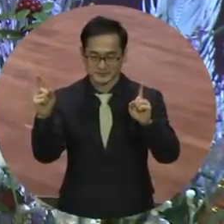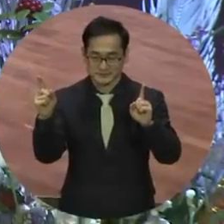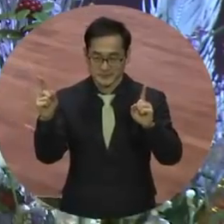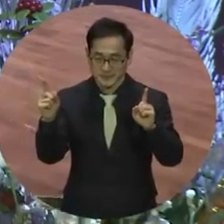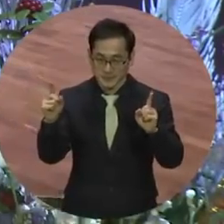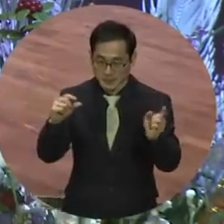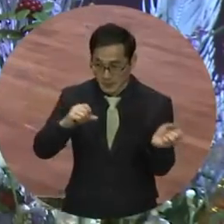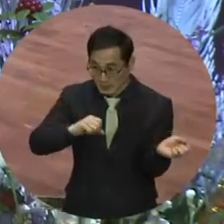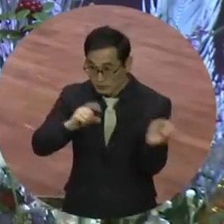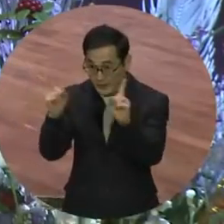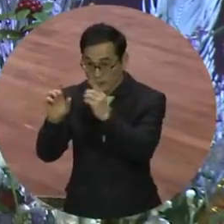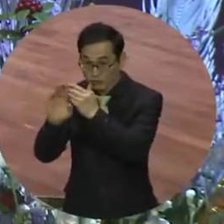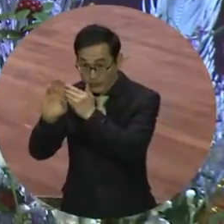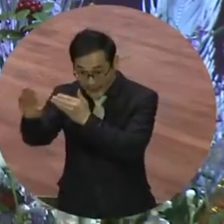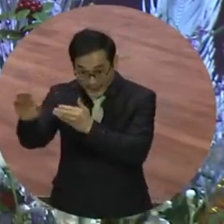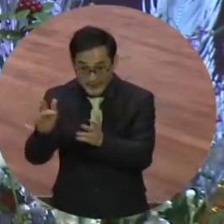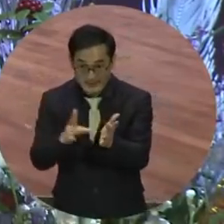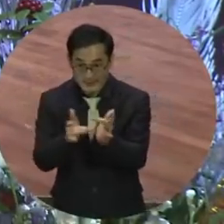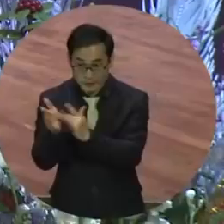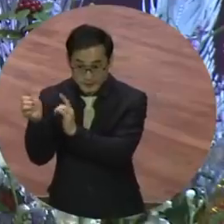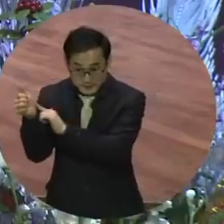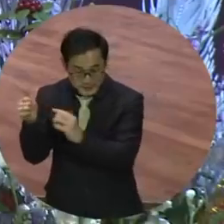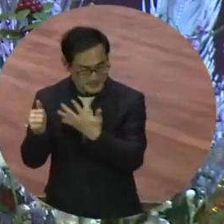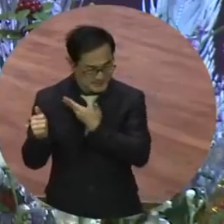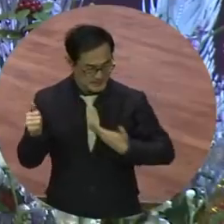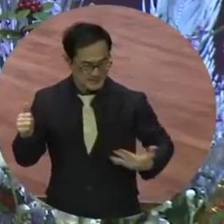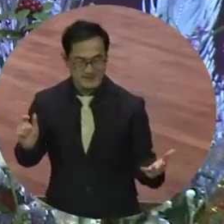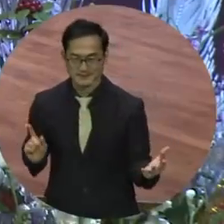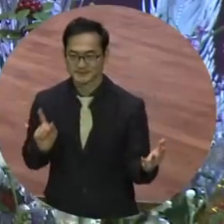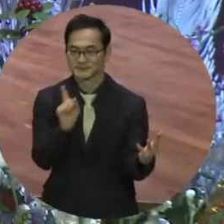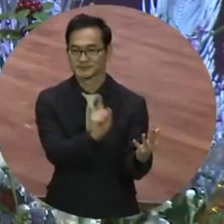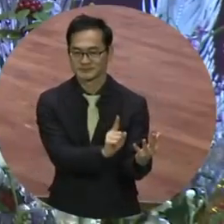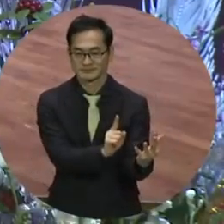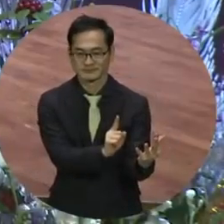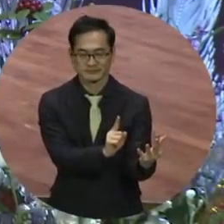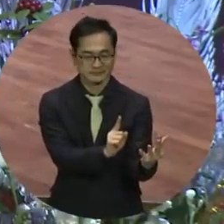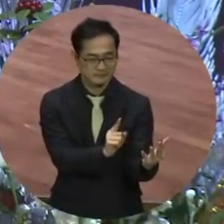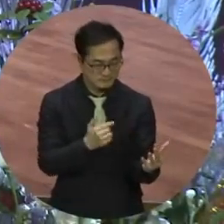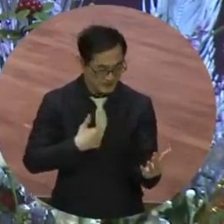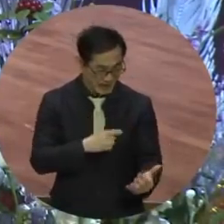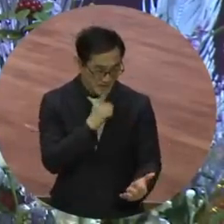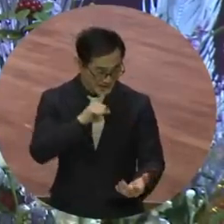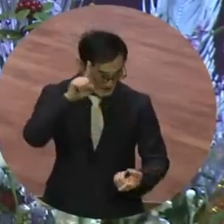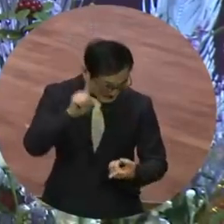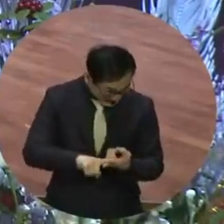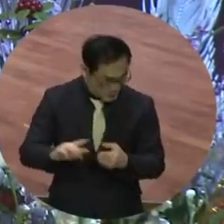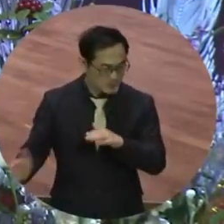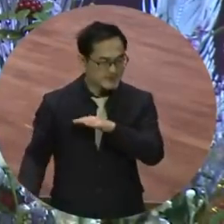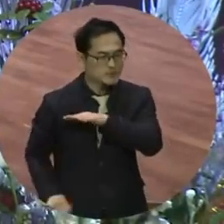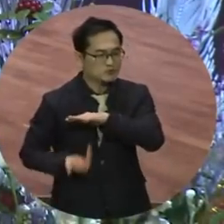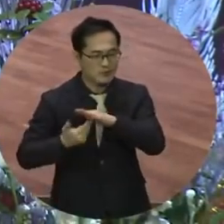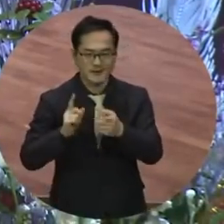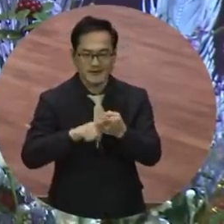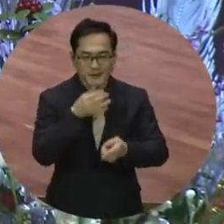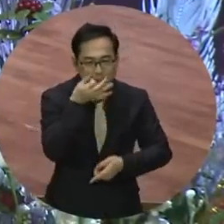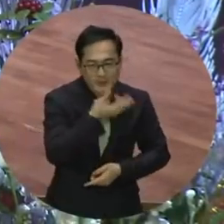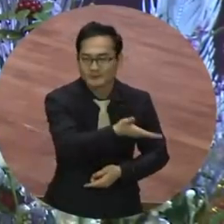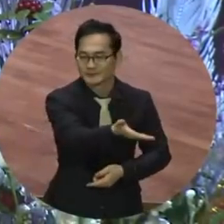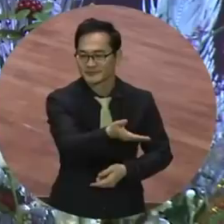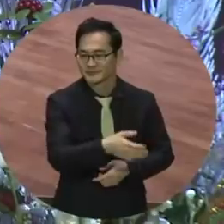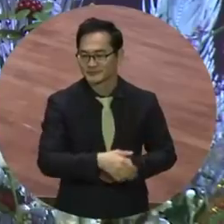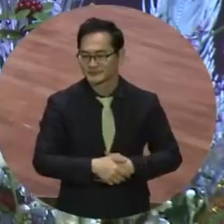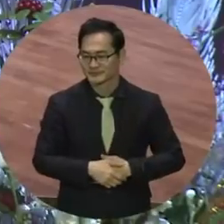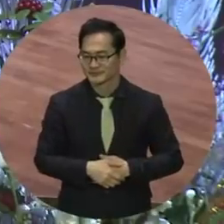부활하셔서 제자들에게 직접 나타나서 예수님의 이 예언이 다 성취된 것을 보여주시기 때문에